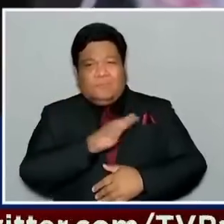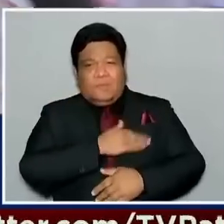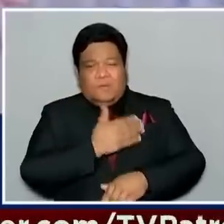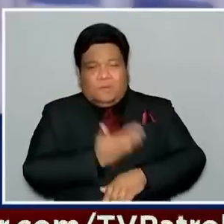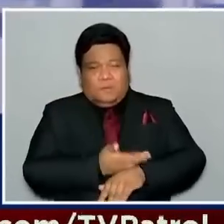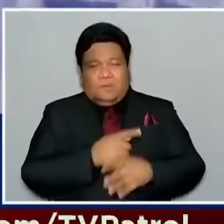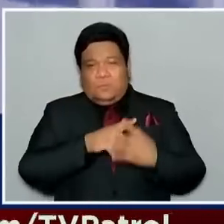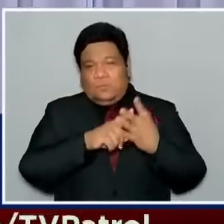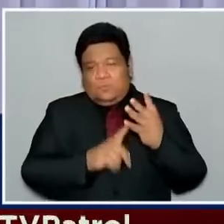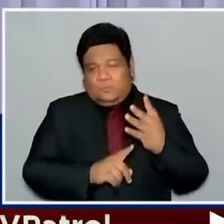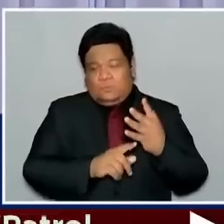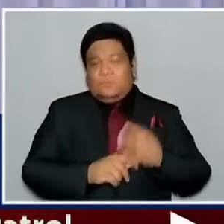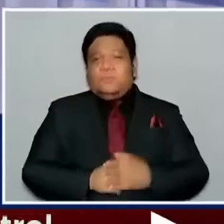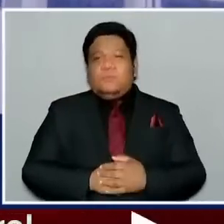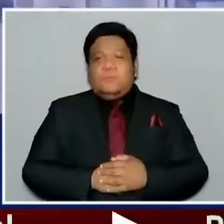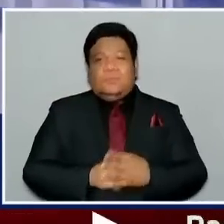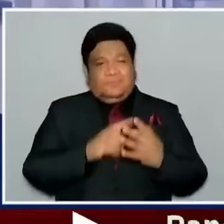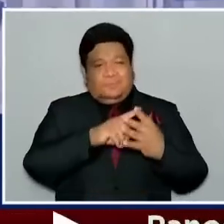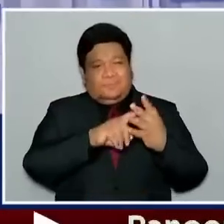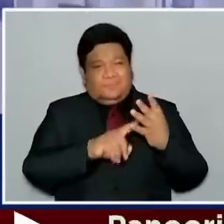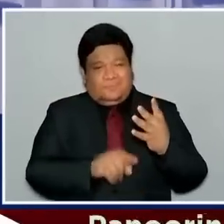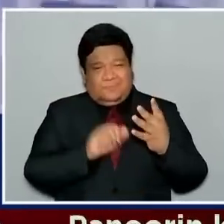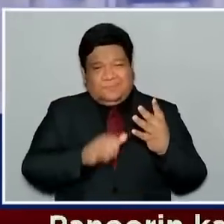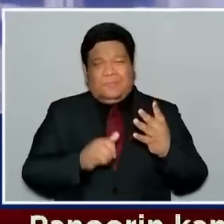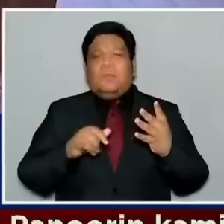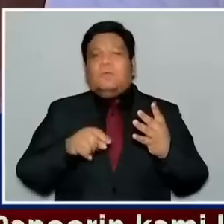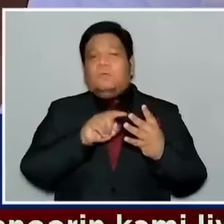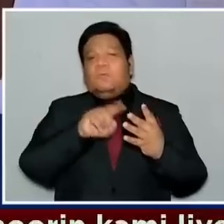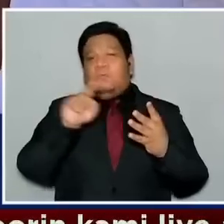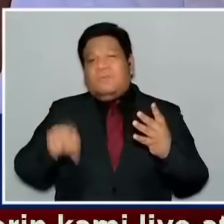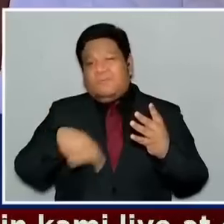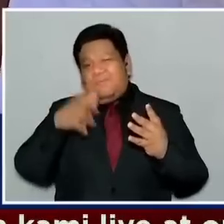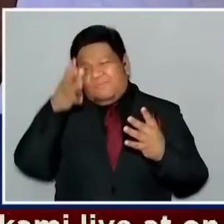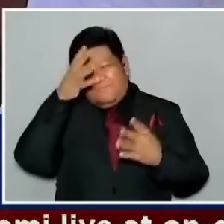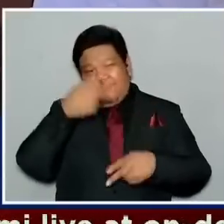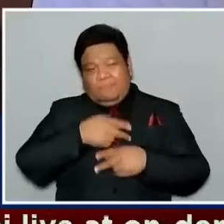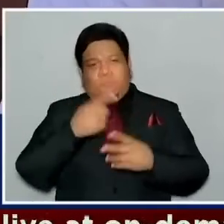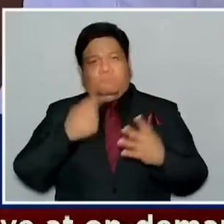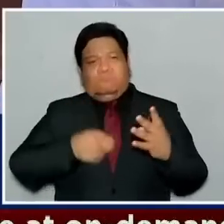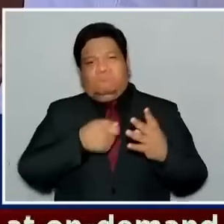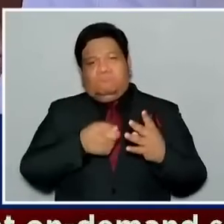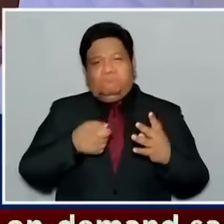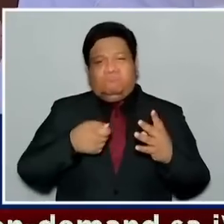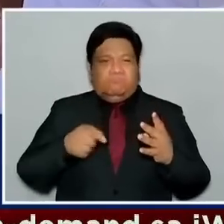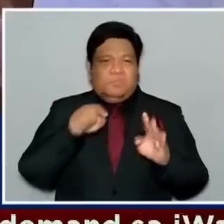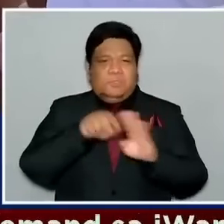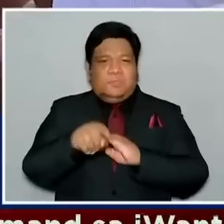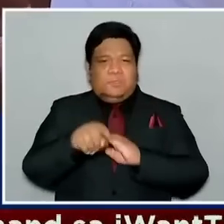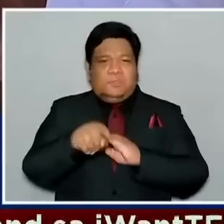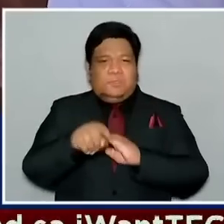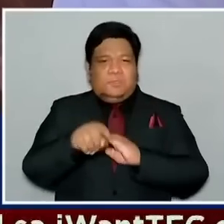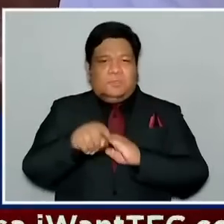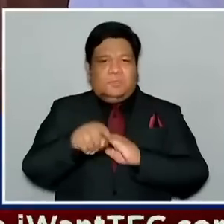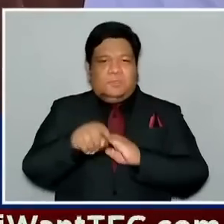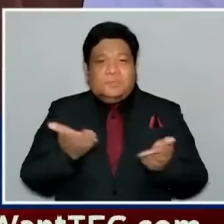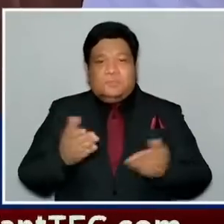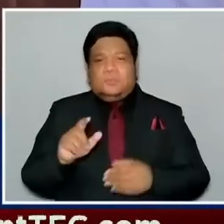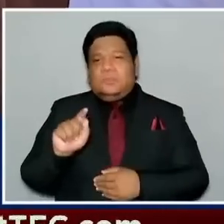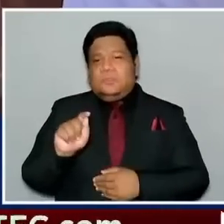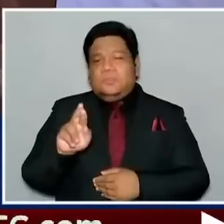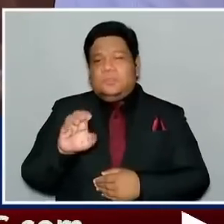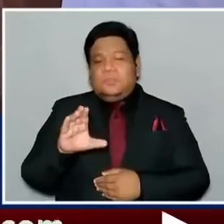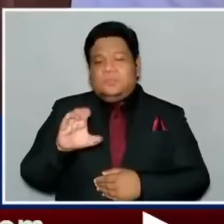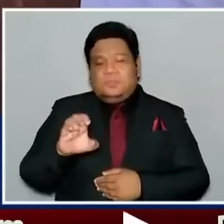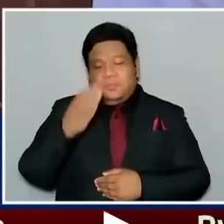Jr. Sila ang mga batang pinaslang ng kanilang amain sa 13 Martires, Cavite. Panginoon, bala sa